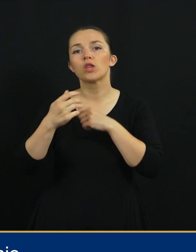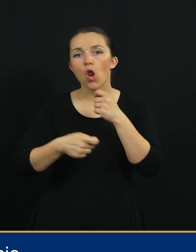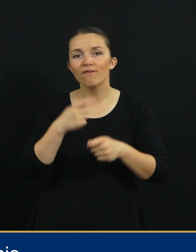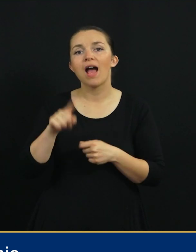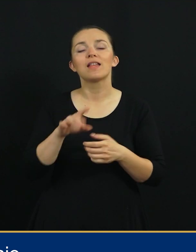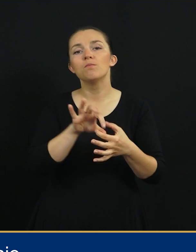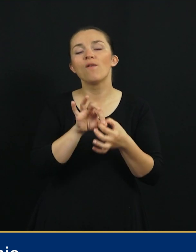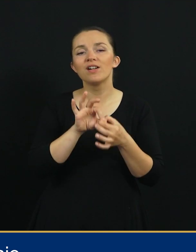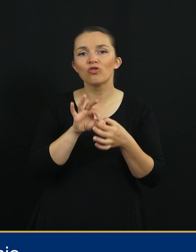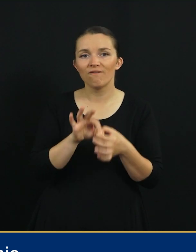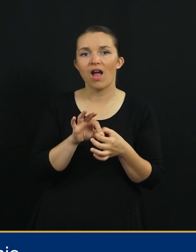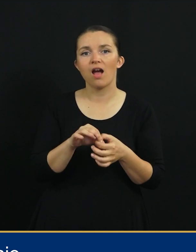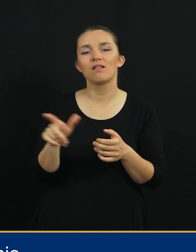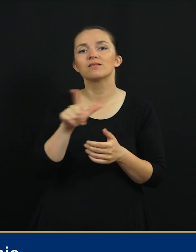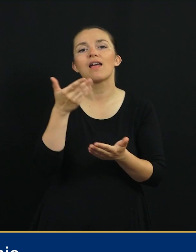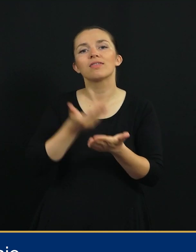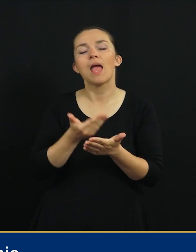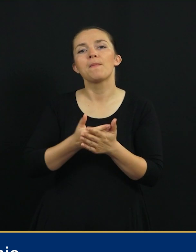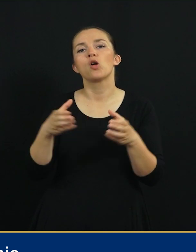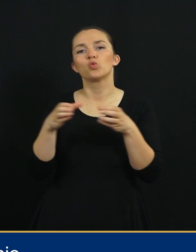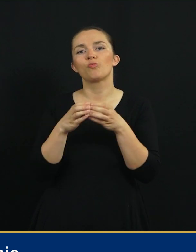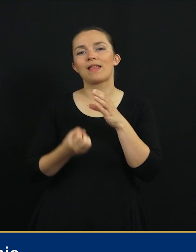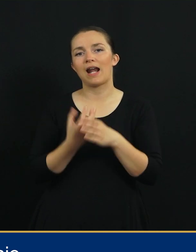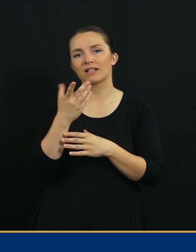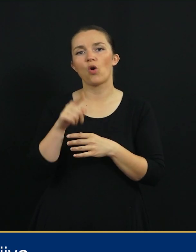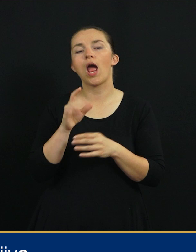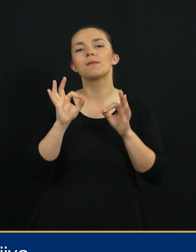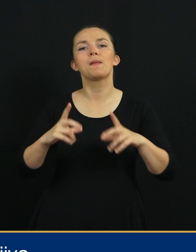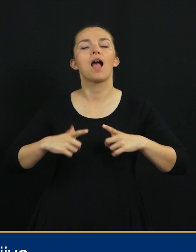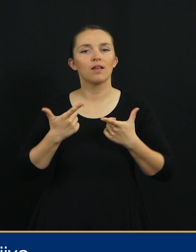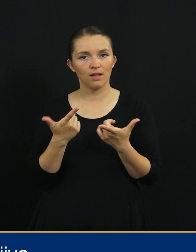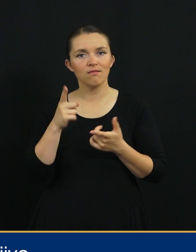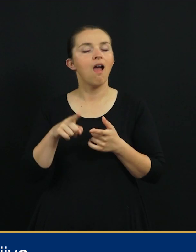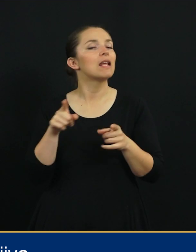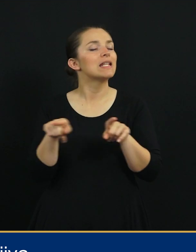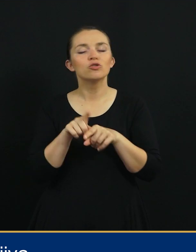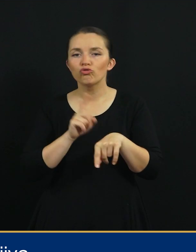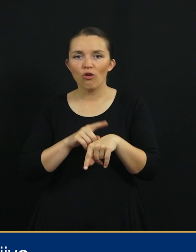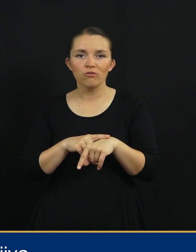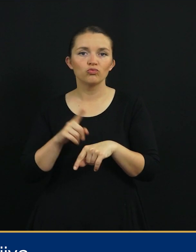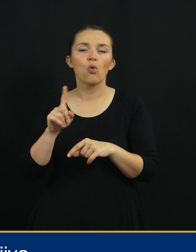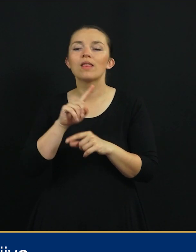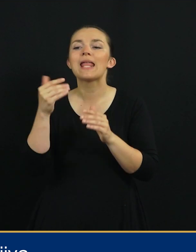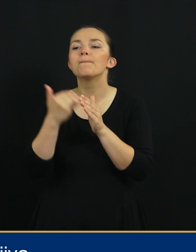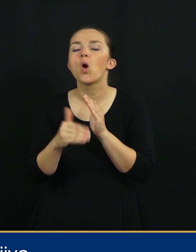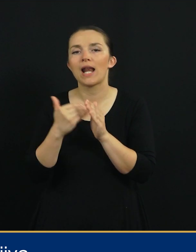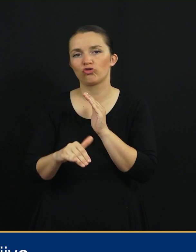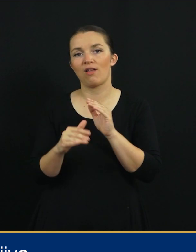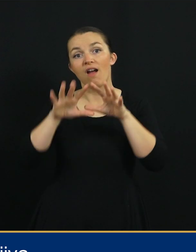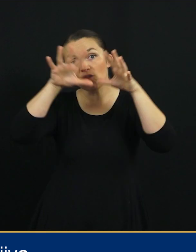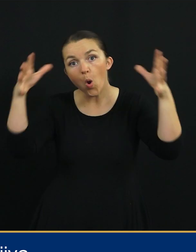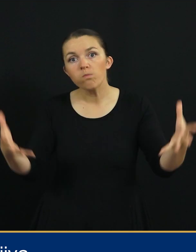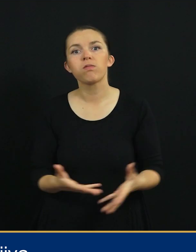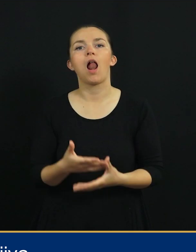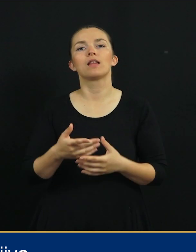sodelovanje in povezovanje sta temelj družbenega razvoja in blaginje ter hkrati nepogrešljiva v